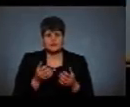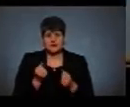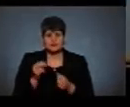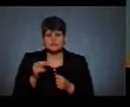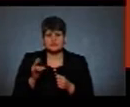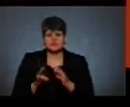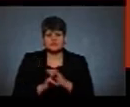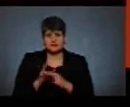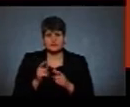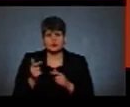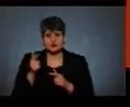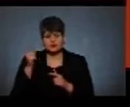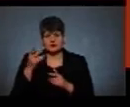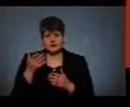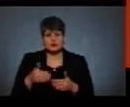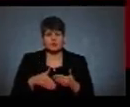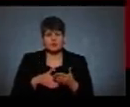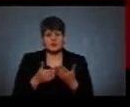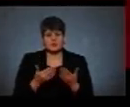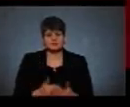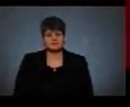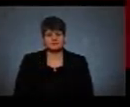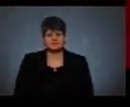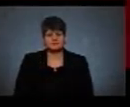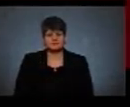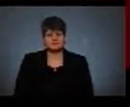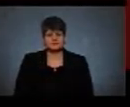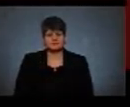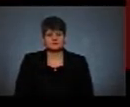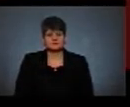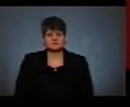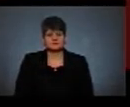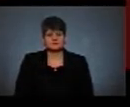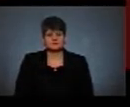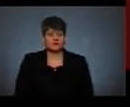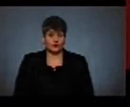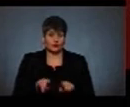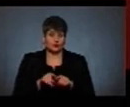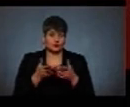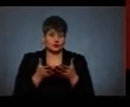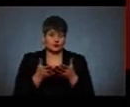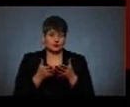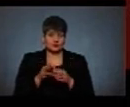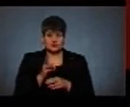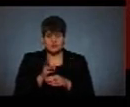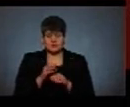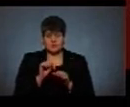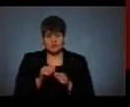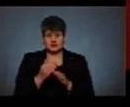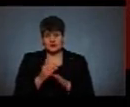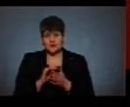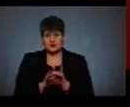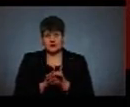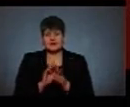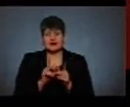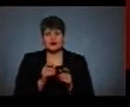Господь допомагає вам. Отож, зі сюжетами могли частково ознайомитися, як